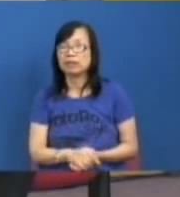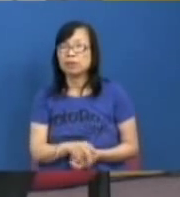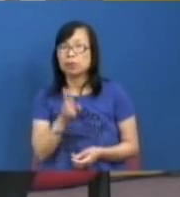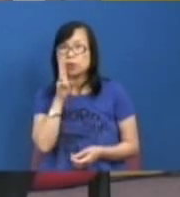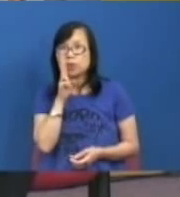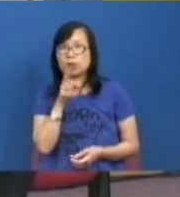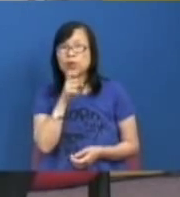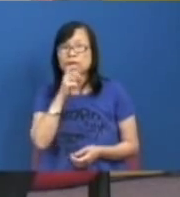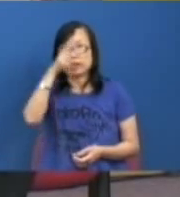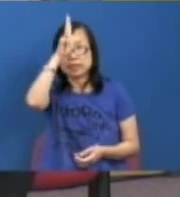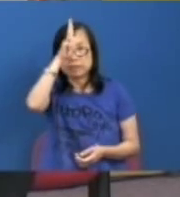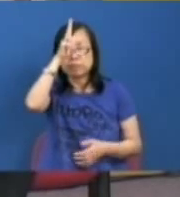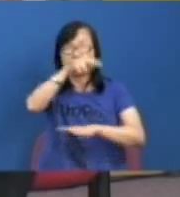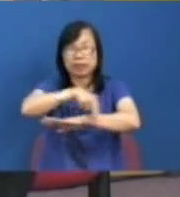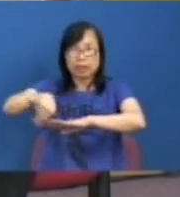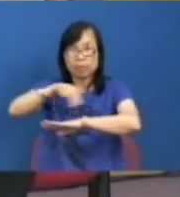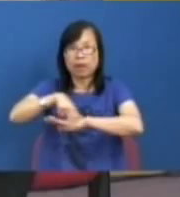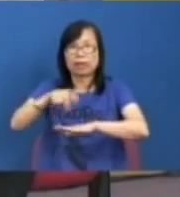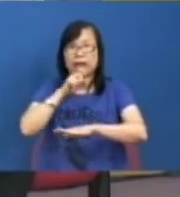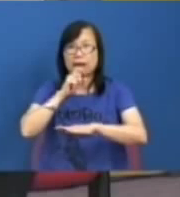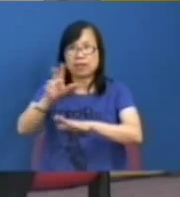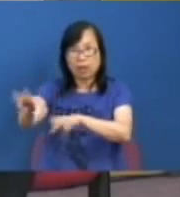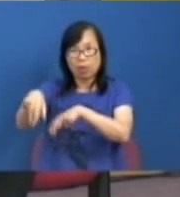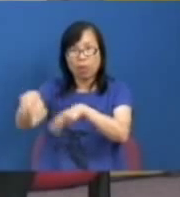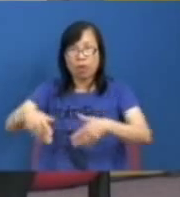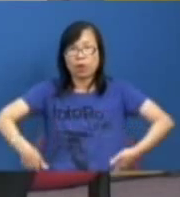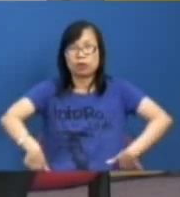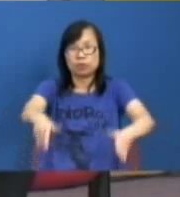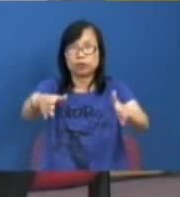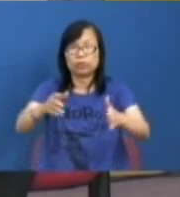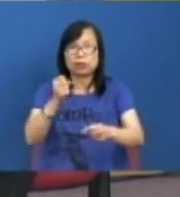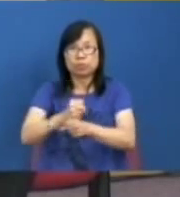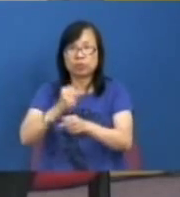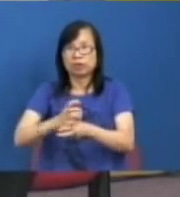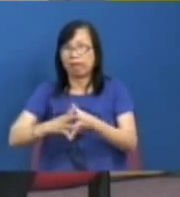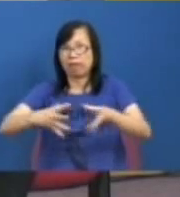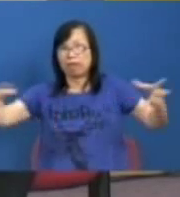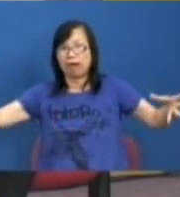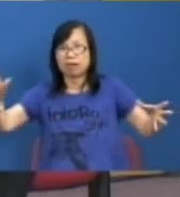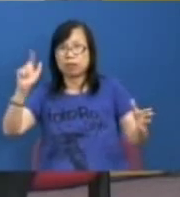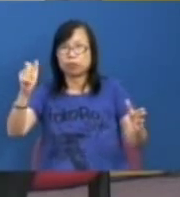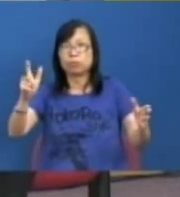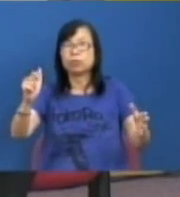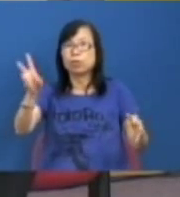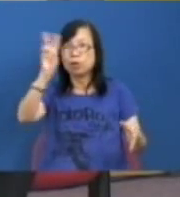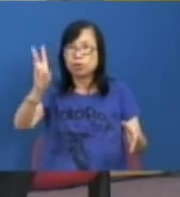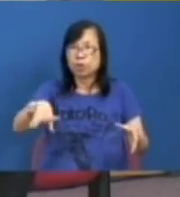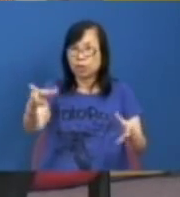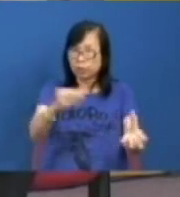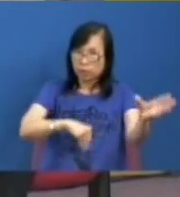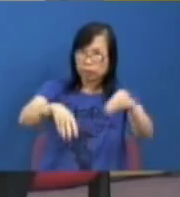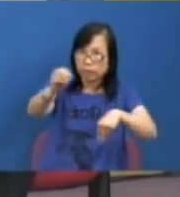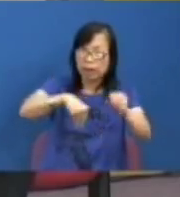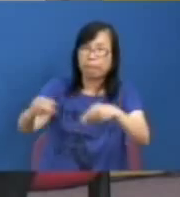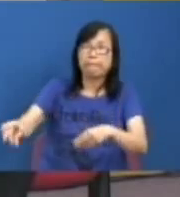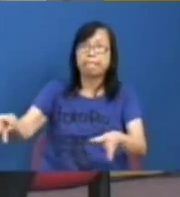有政府有計劃喺嗰個鄉村個範圍裏邊做一個大型嘅即污水收集。咁而博翻